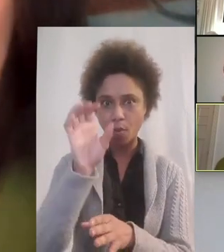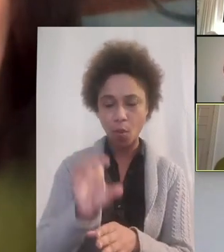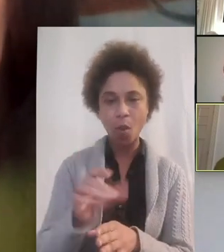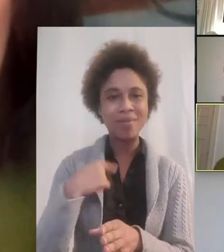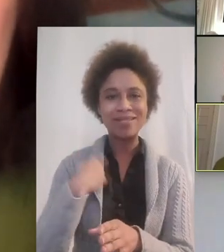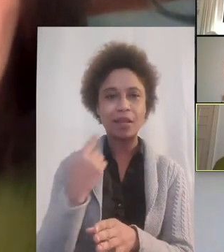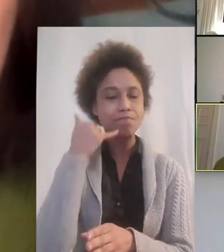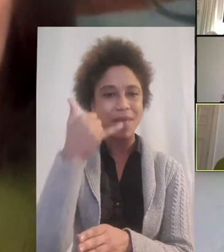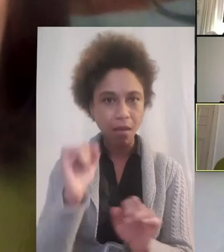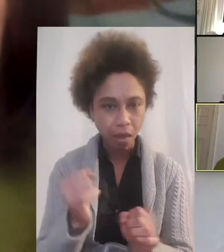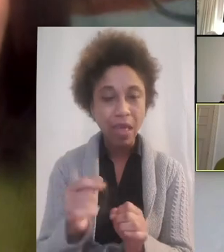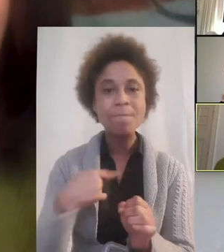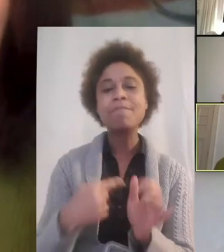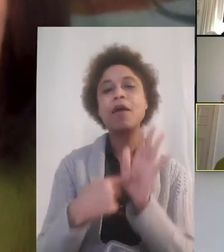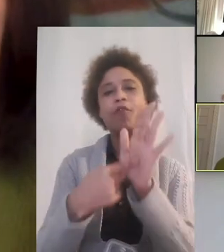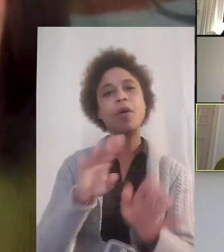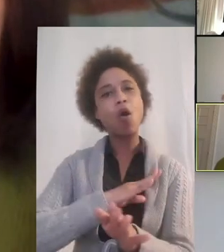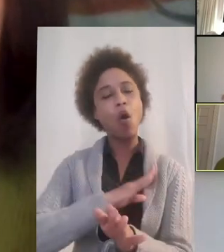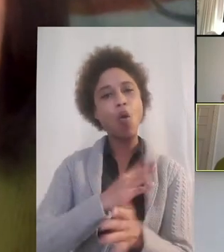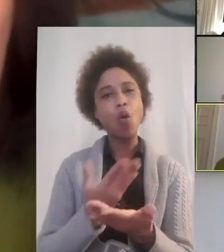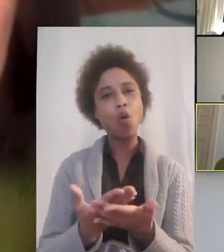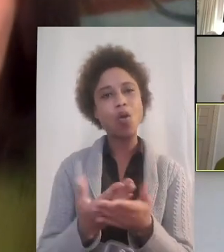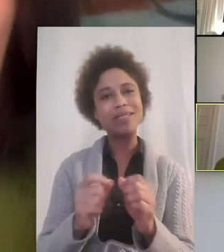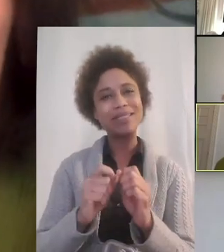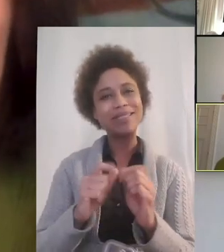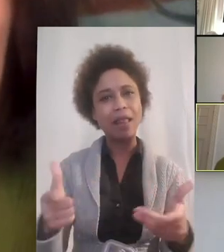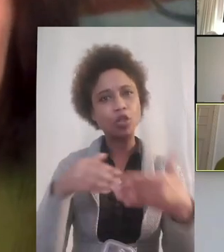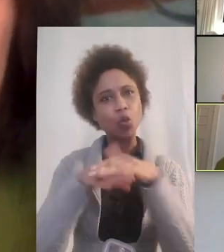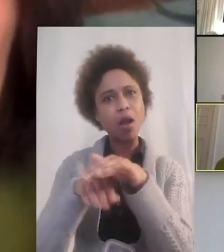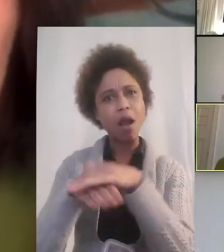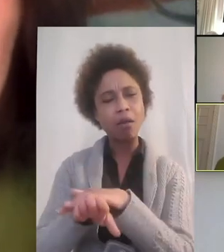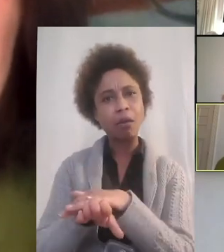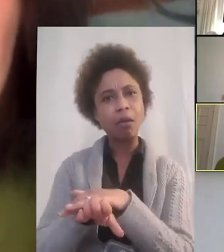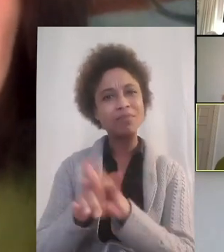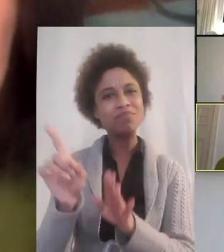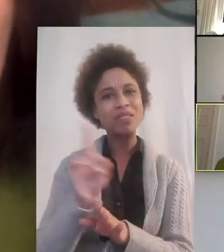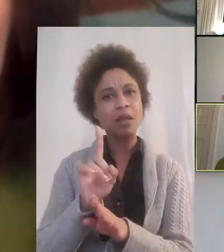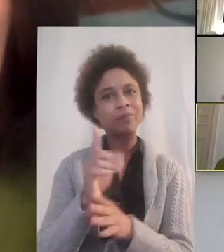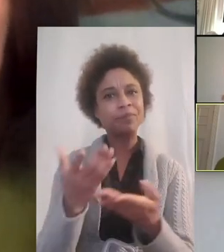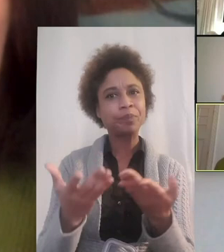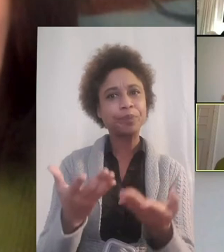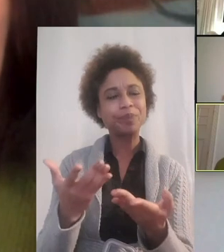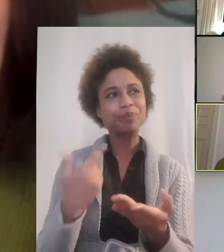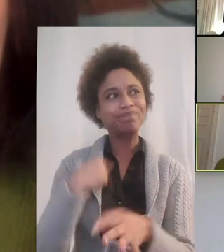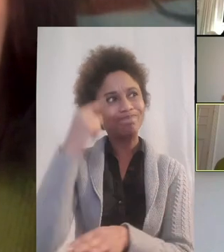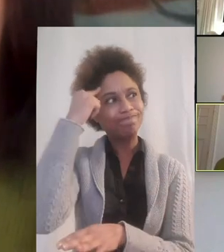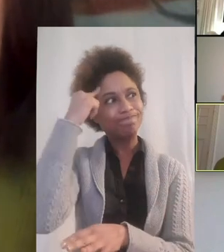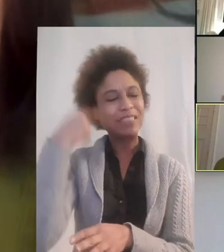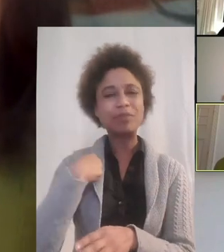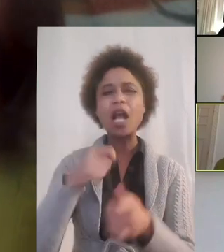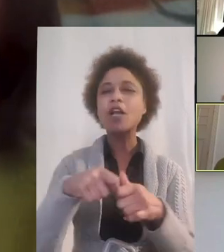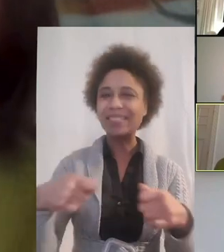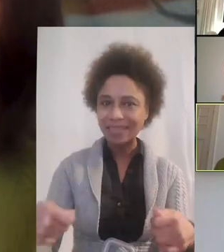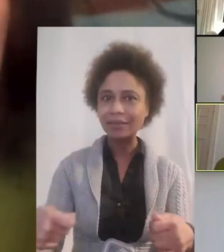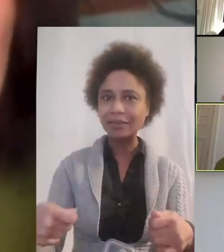alleen gebeld. Maar bijvoorbeeld ook dat de taal toegankelijk is. En dat is een, denk ik, een